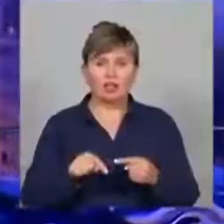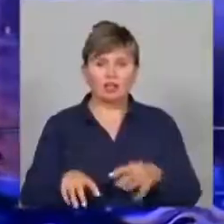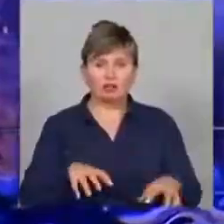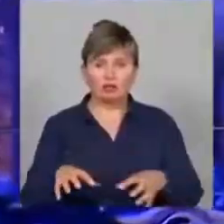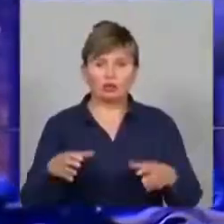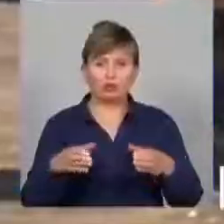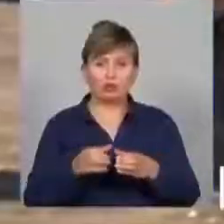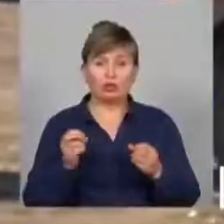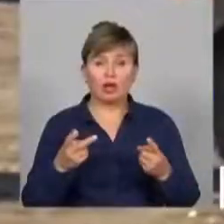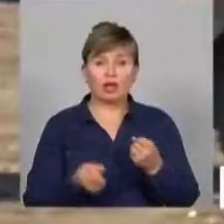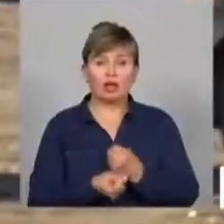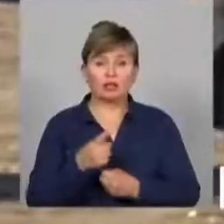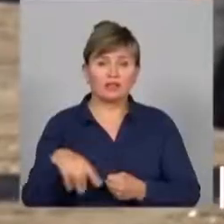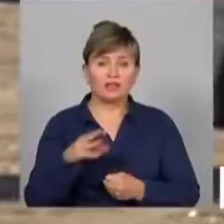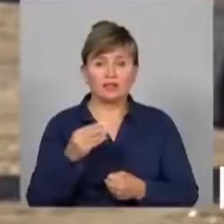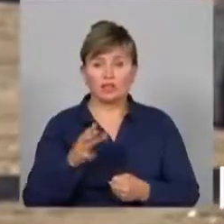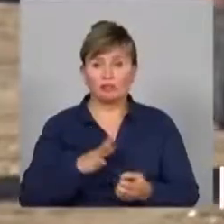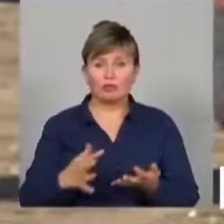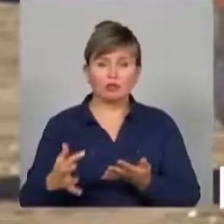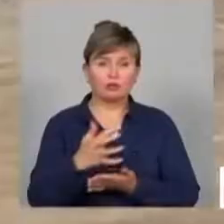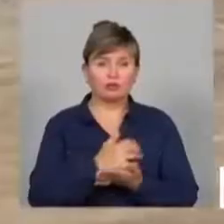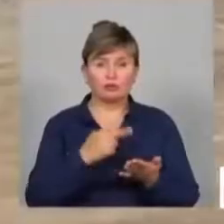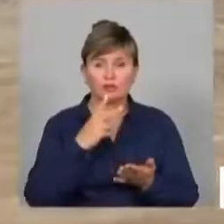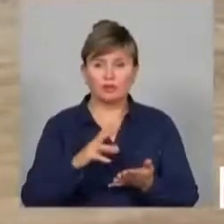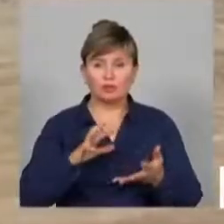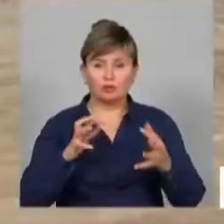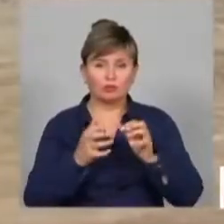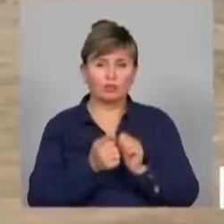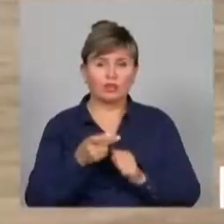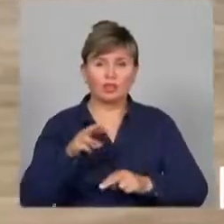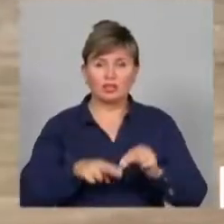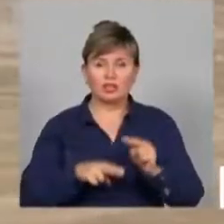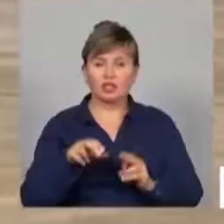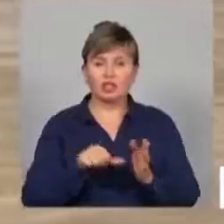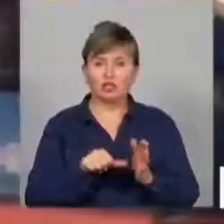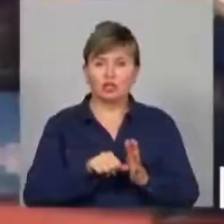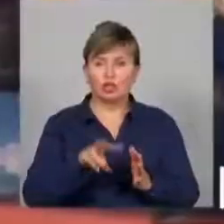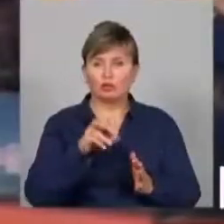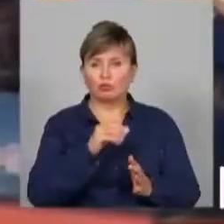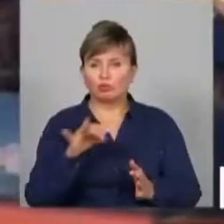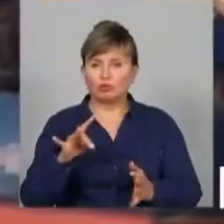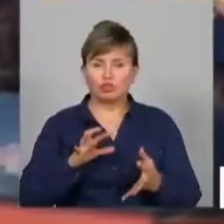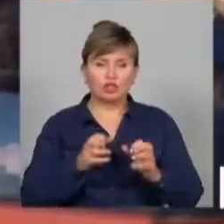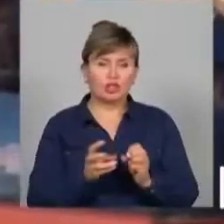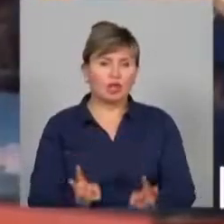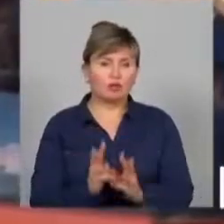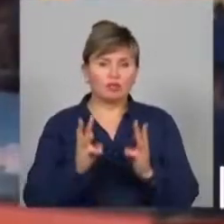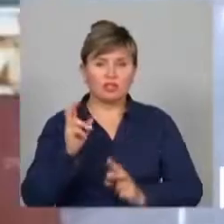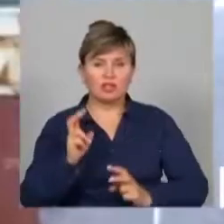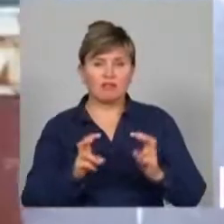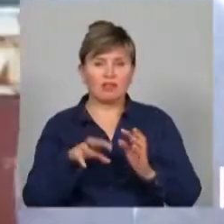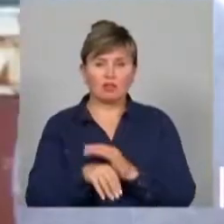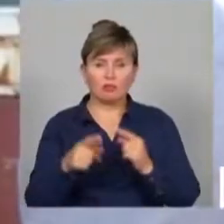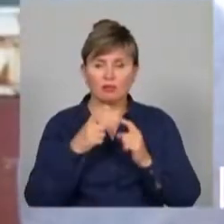как оказалось все деньги были собраны виде утиль и сбора для строительства 6 мусора сжигающий заводов ведомстве отметили что